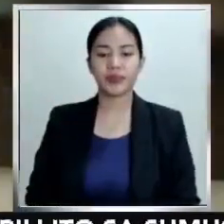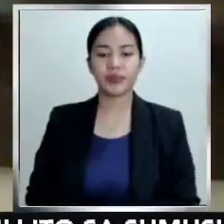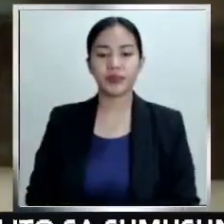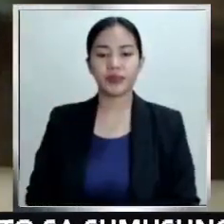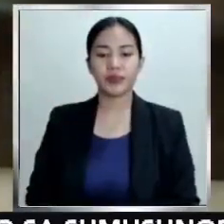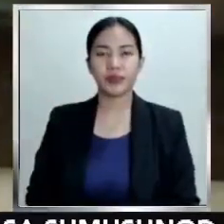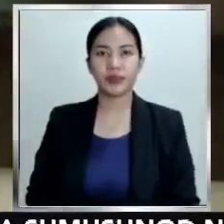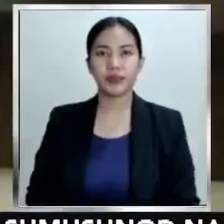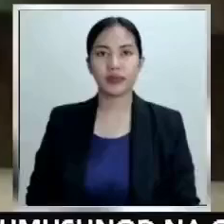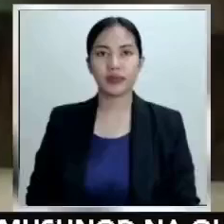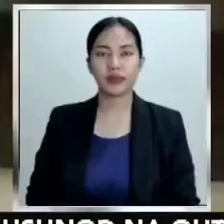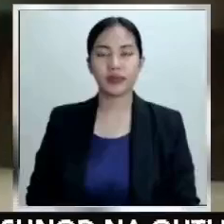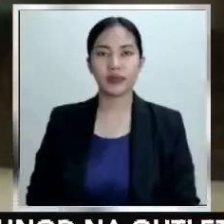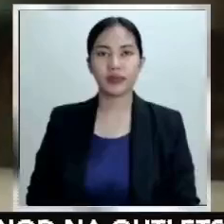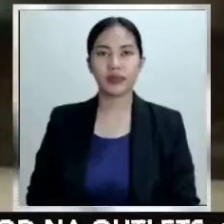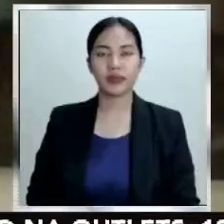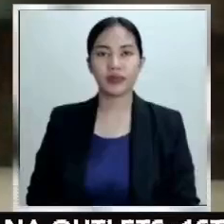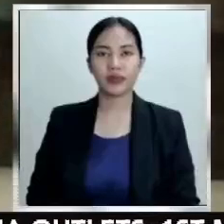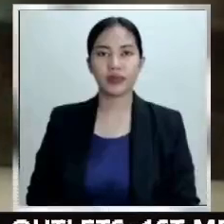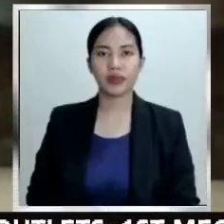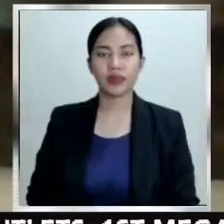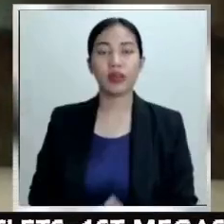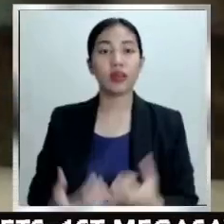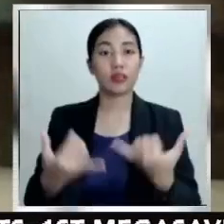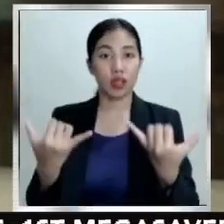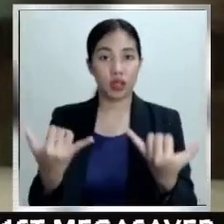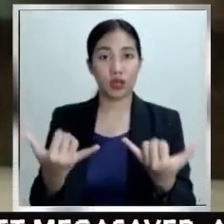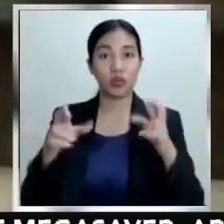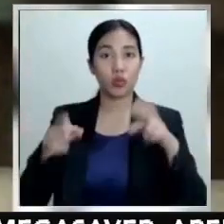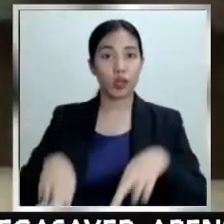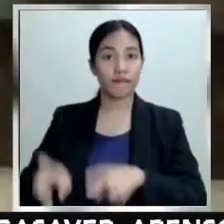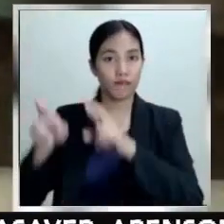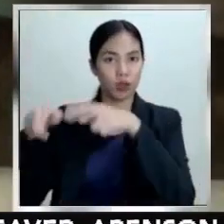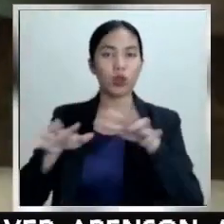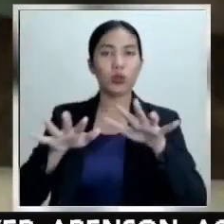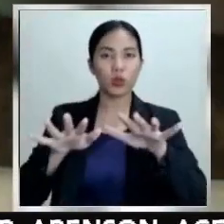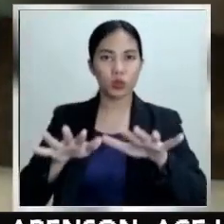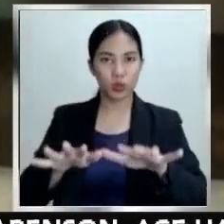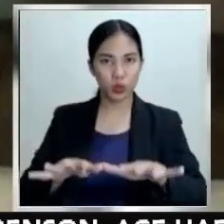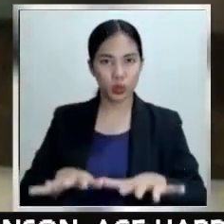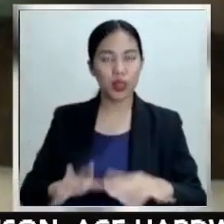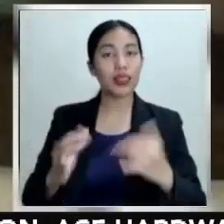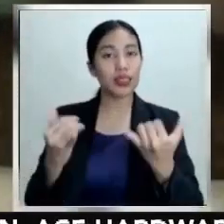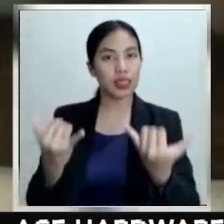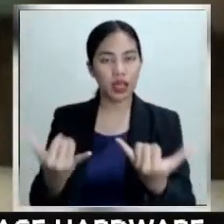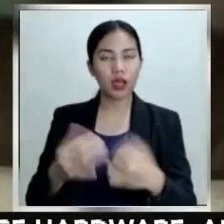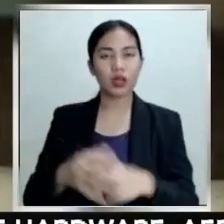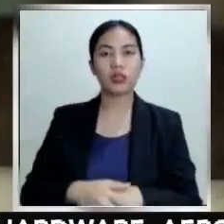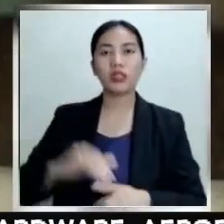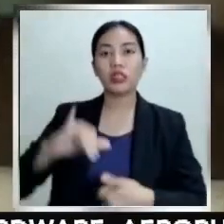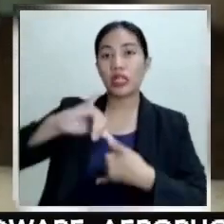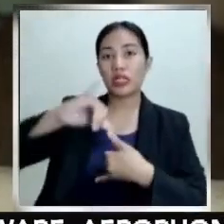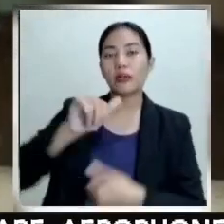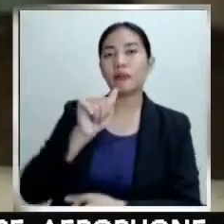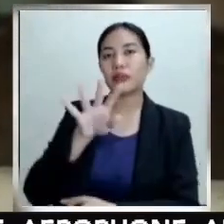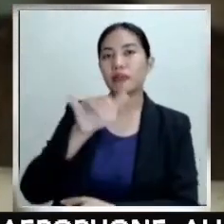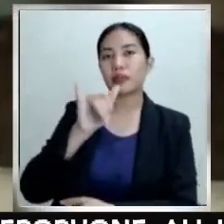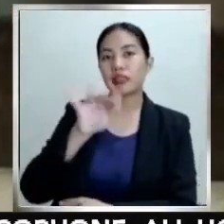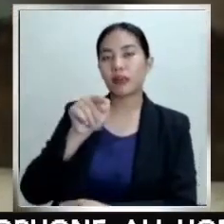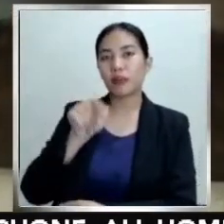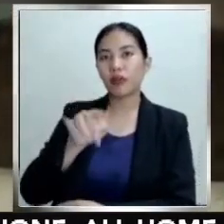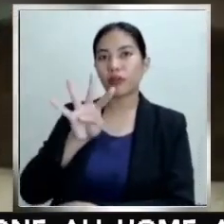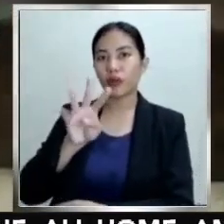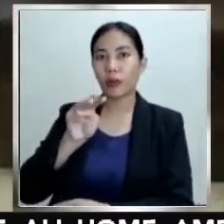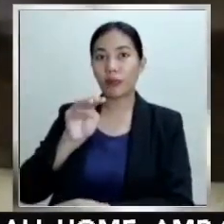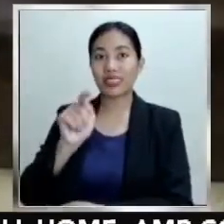Emil, pababa na ang tubig dito sa Marikina River. First alarm na lang, 15.4 meters sa ngayon. Ditulad kanina na umabot ng 16